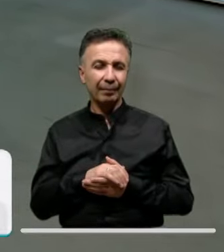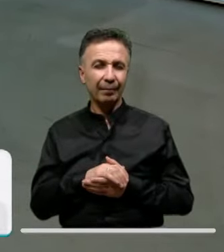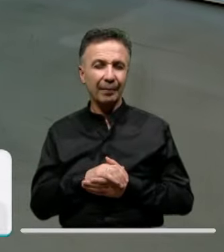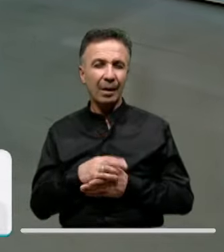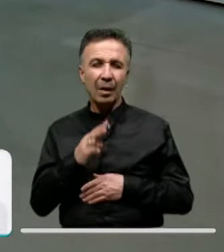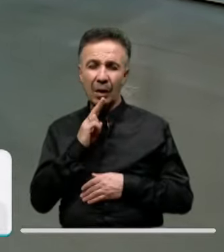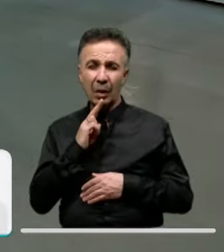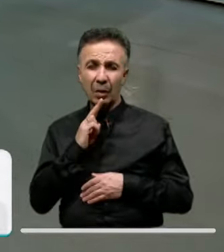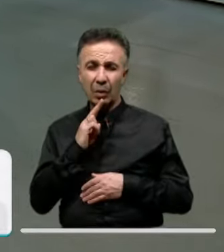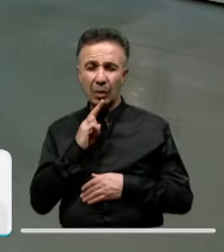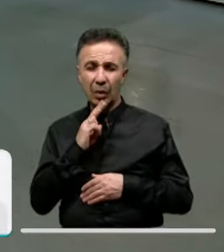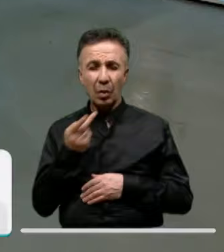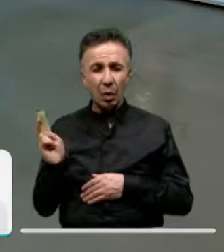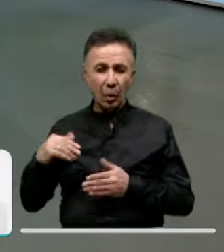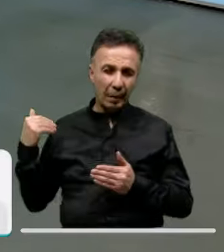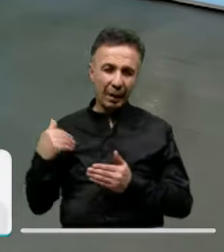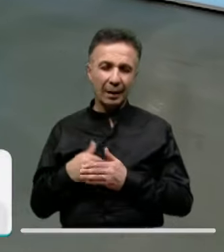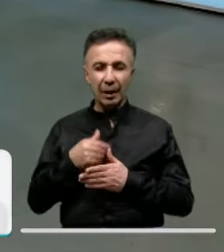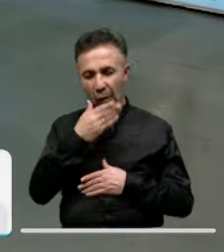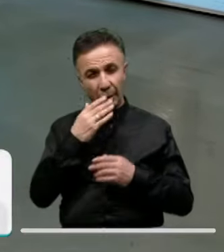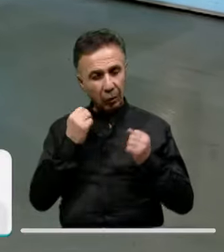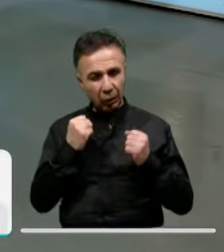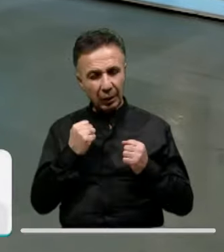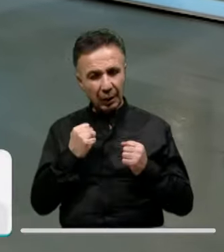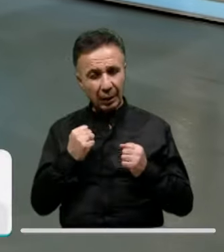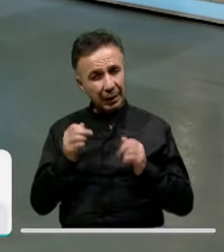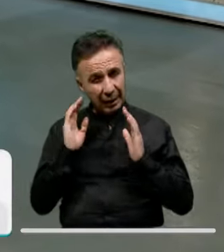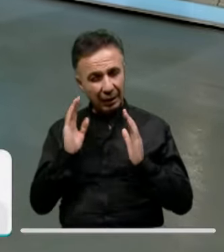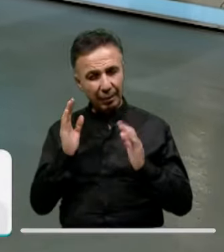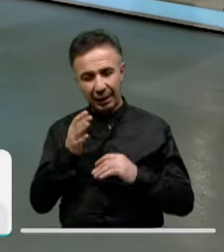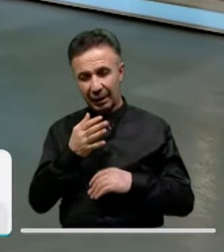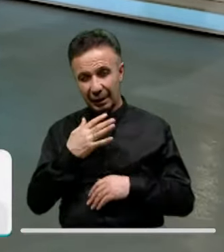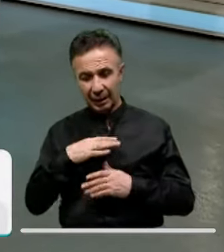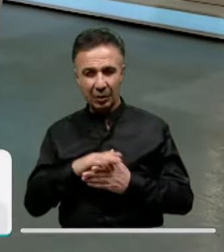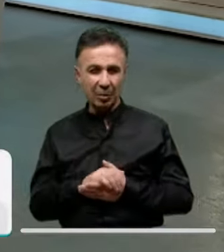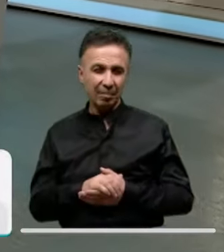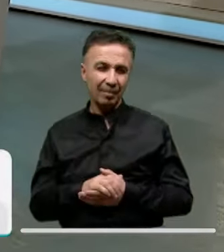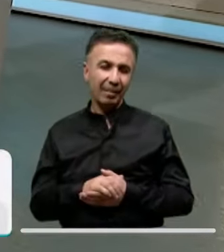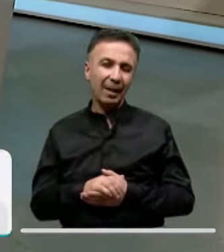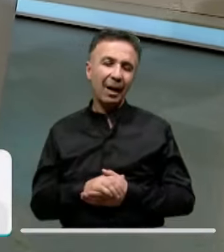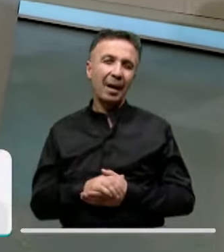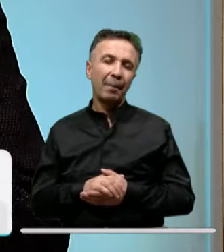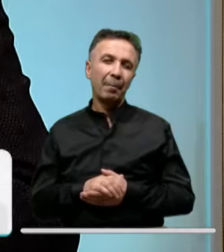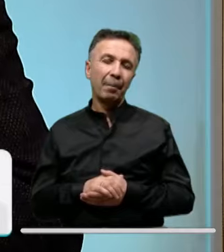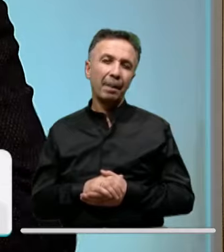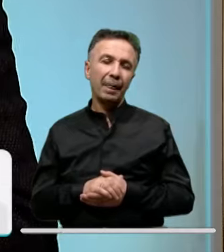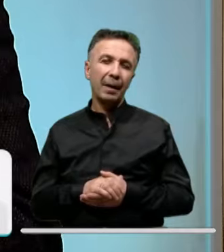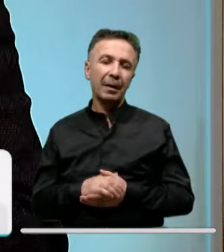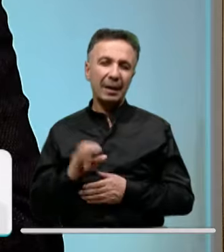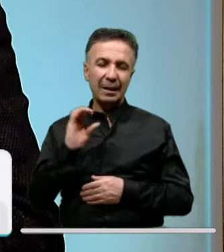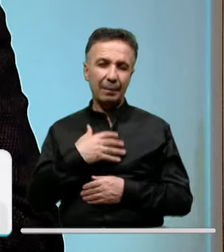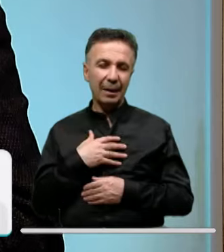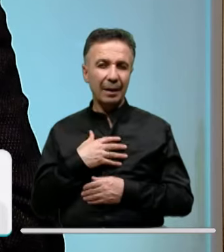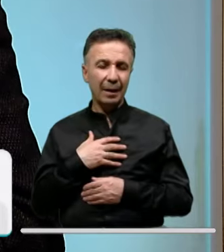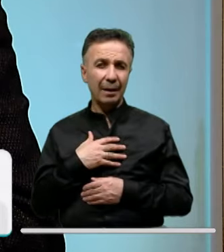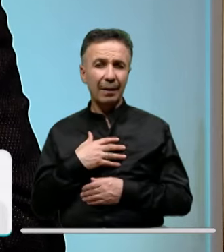son nefesine kadar efendim ibadetli olarak, oruçlu olarak devam edeyim istiyor. Buna da yapacak bir şeyimiz yok ama biz dini bu konudaki